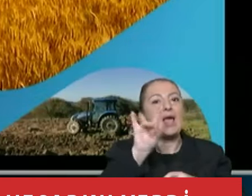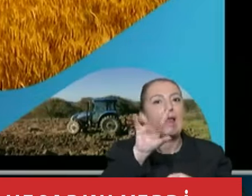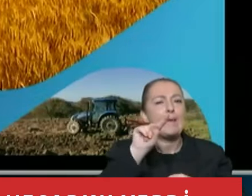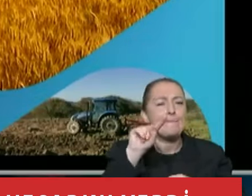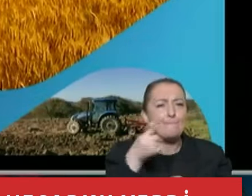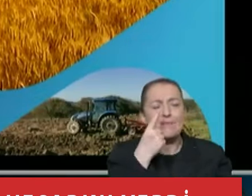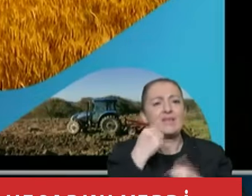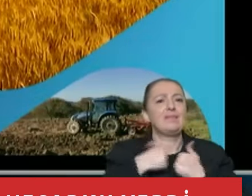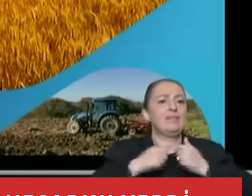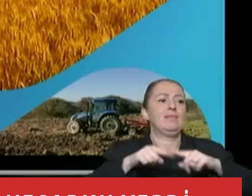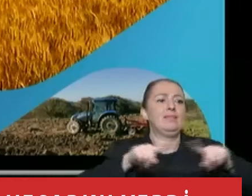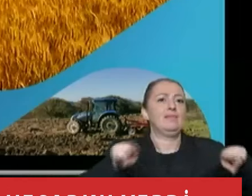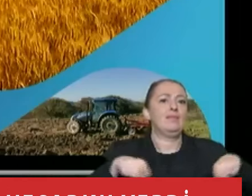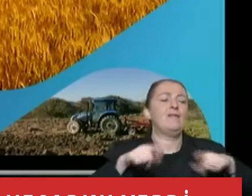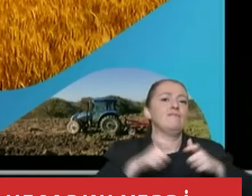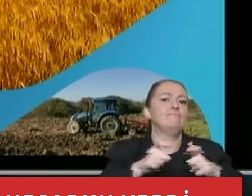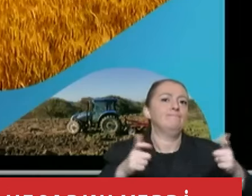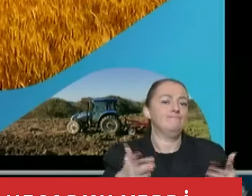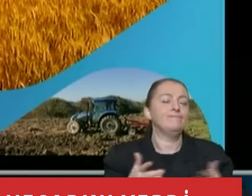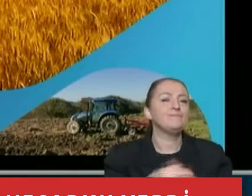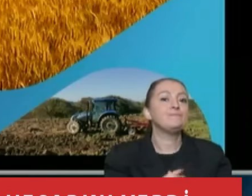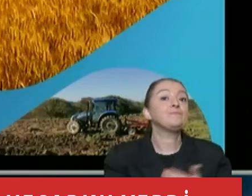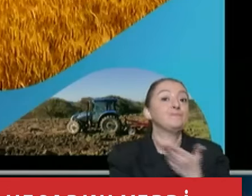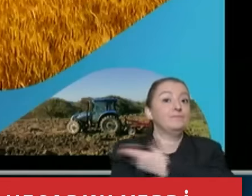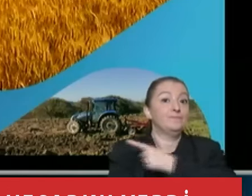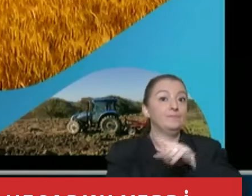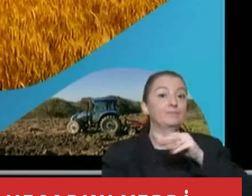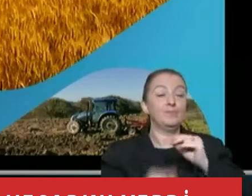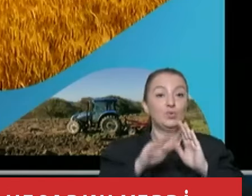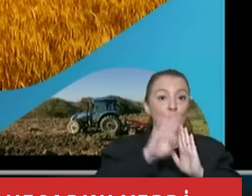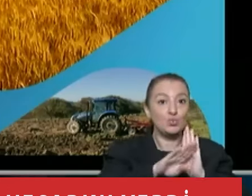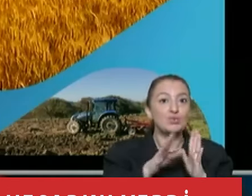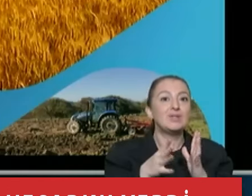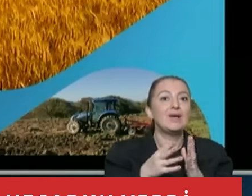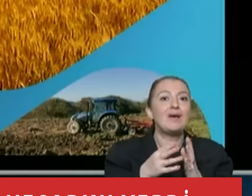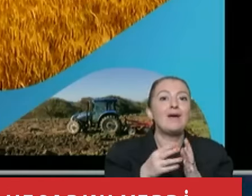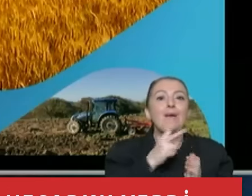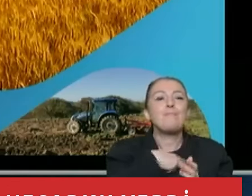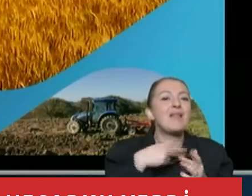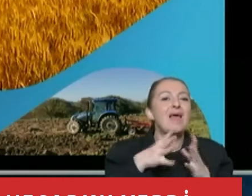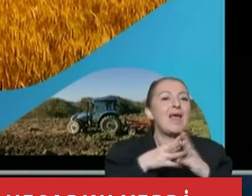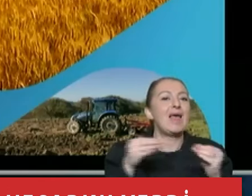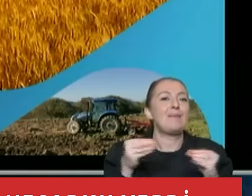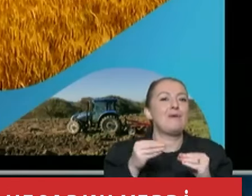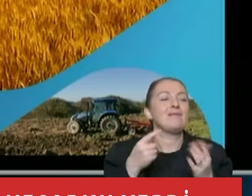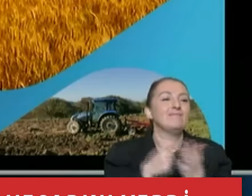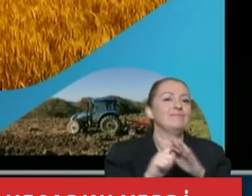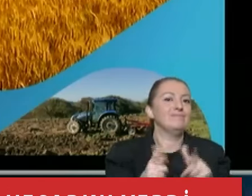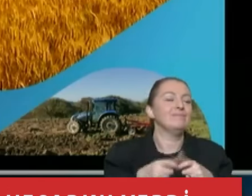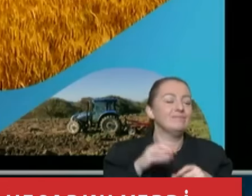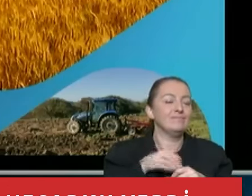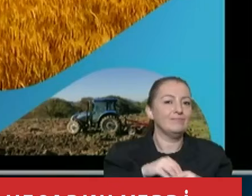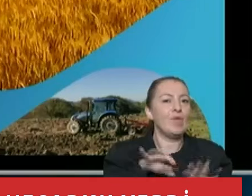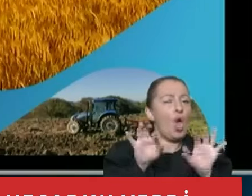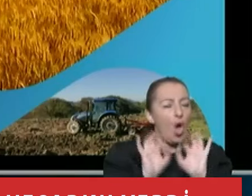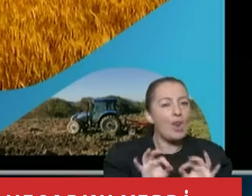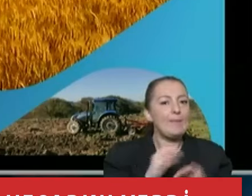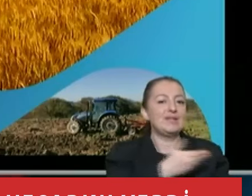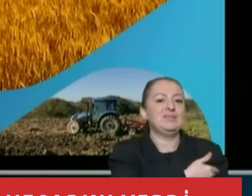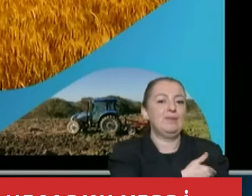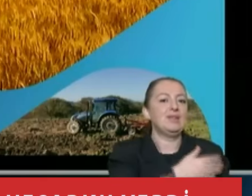durumdayız öte yandan hemşehrilerimizin ucuz ve kaliteli ekmeğe ulaşmasını kolaylaştırmak adına da önemli